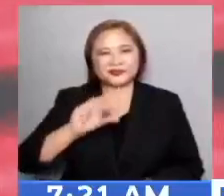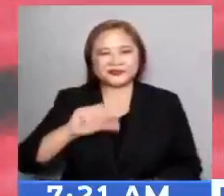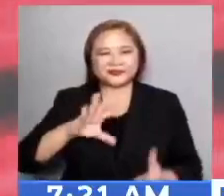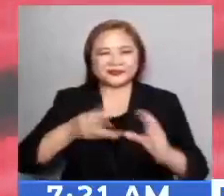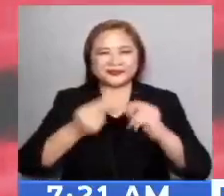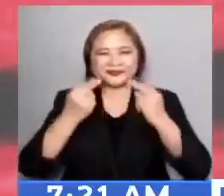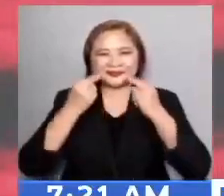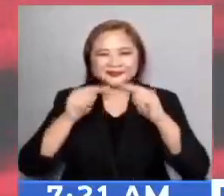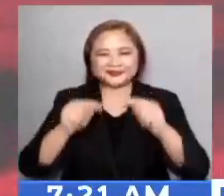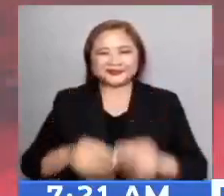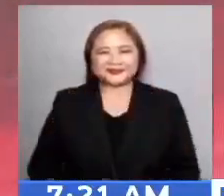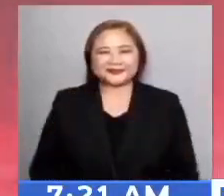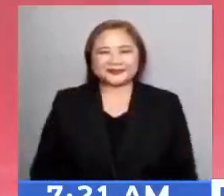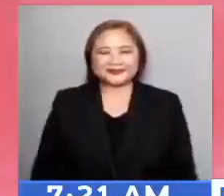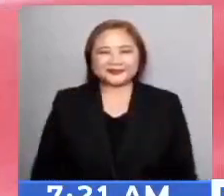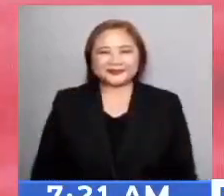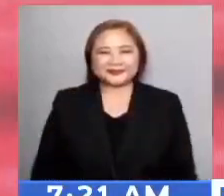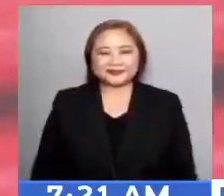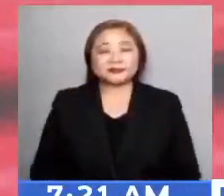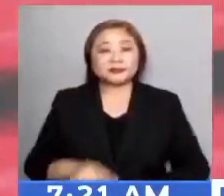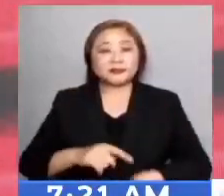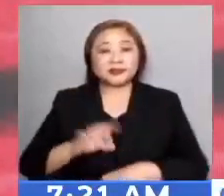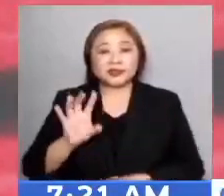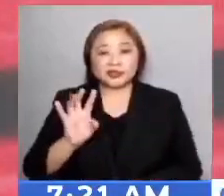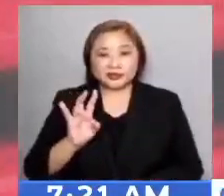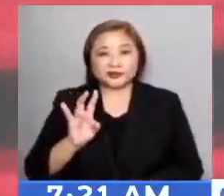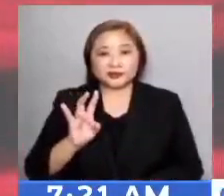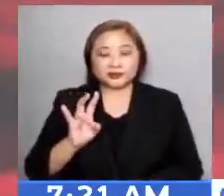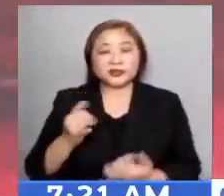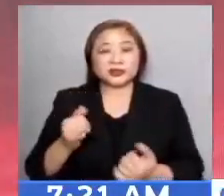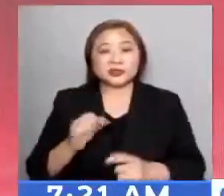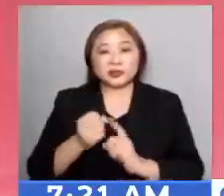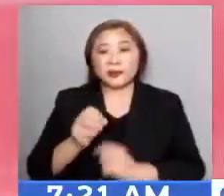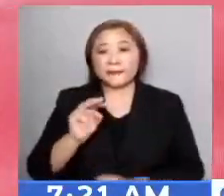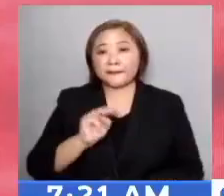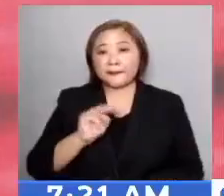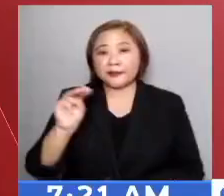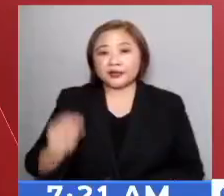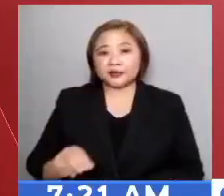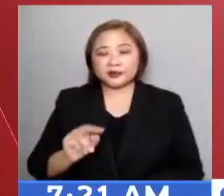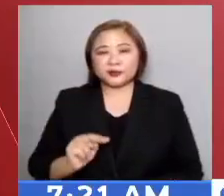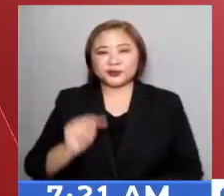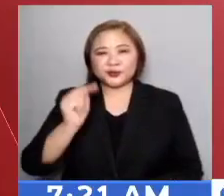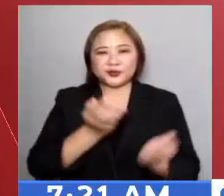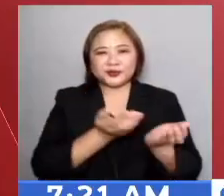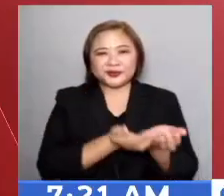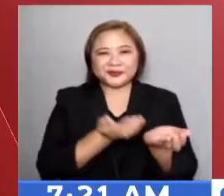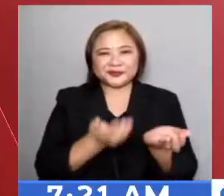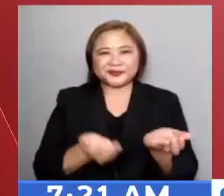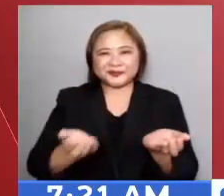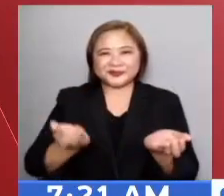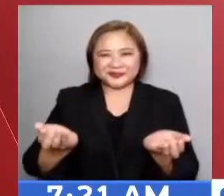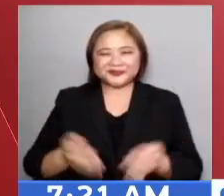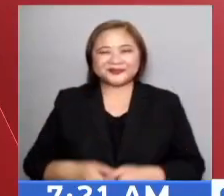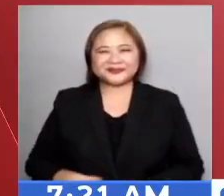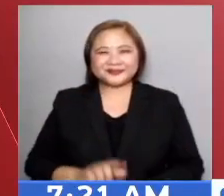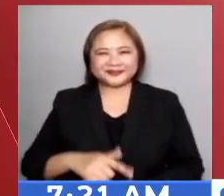Pasado alas 7 na ng umaga, balikan natin ang sitwasyon sa Manila North Port at naroon pa rin nakasama natin si Mariz Umali. Mariz!